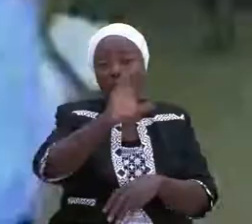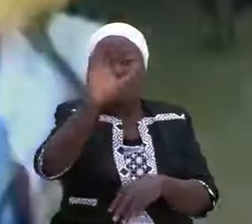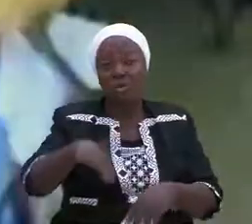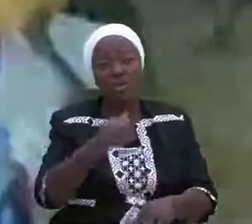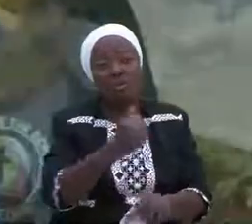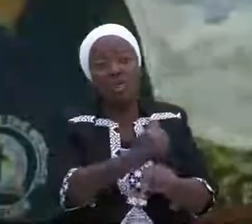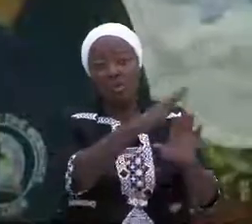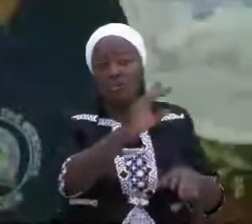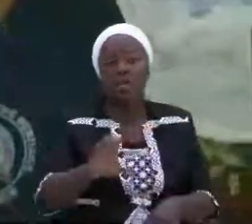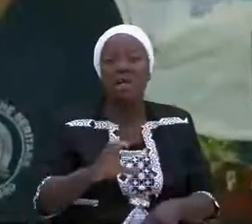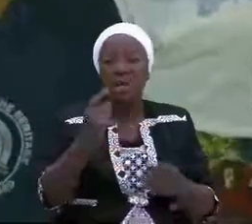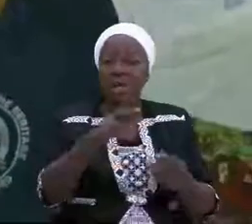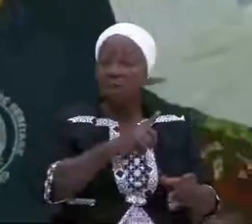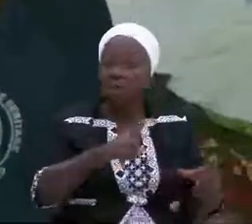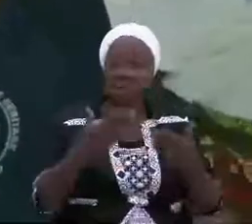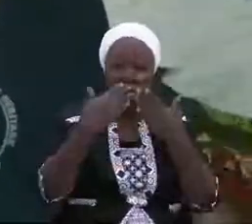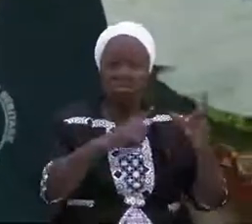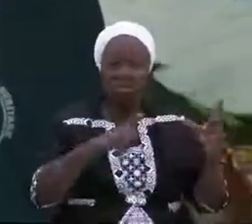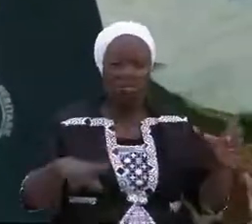croix du calvaire. Merci, Seigneur.